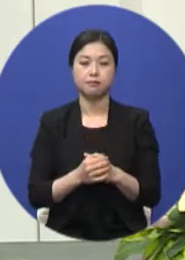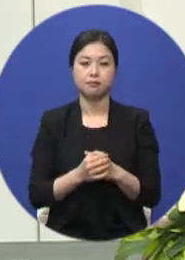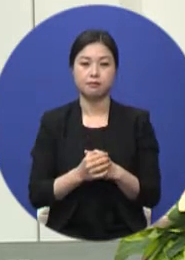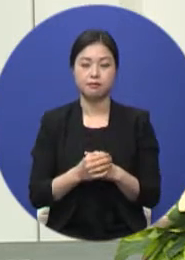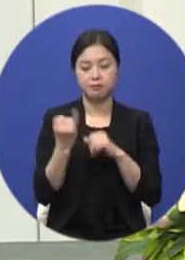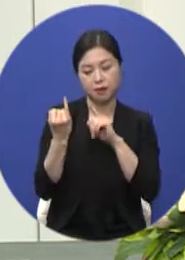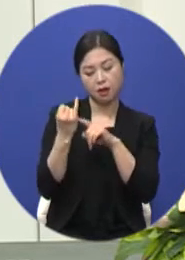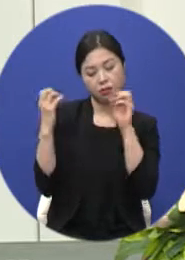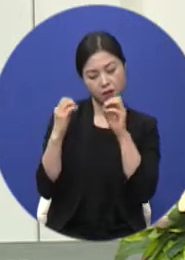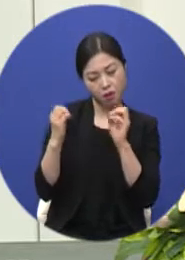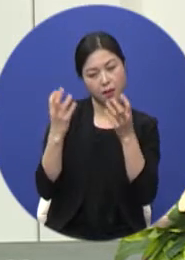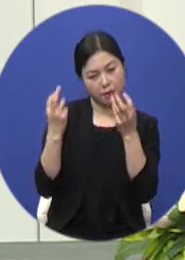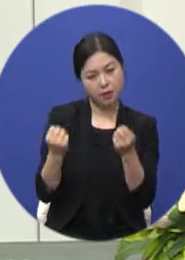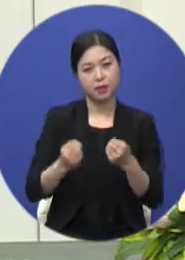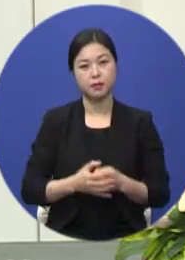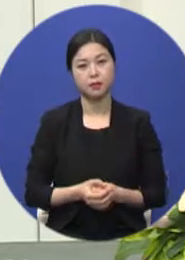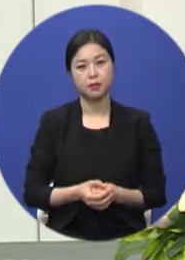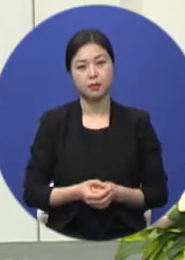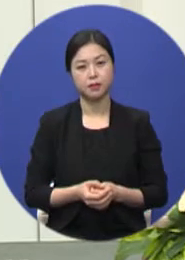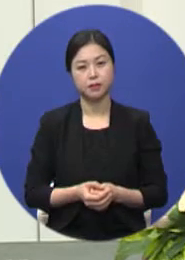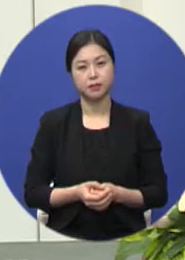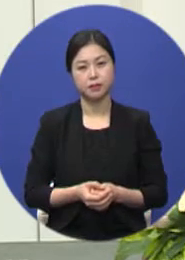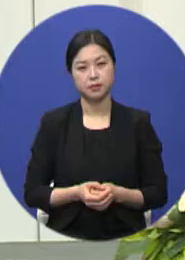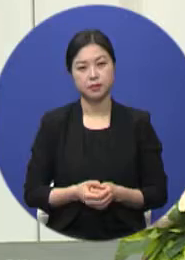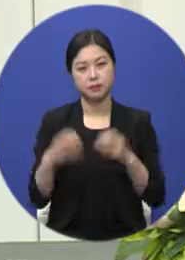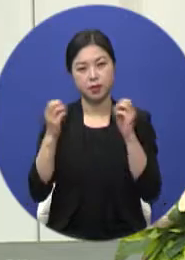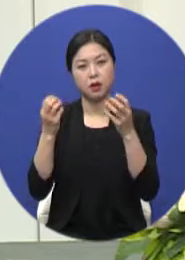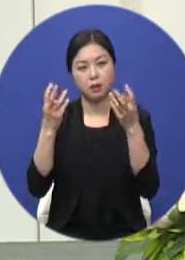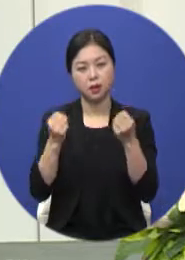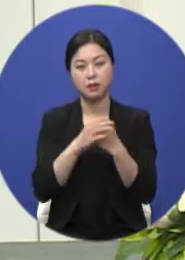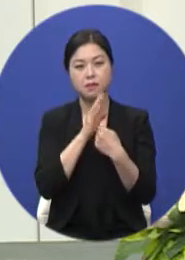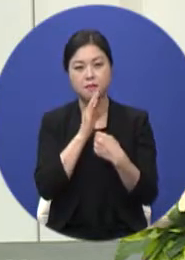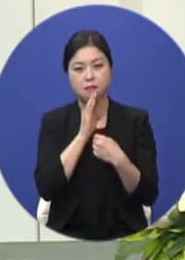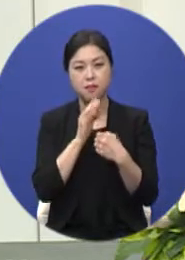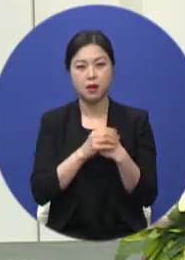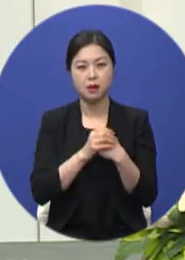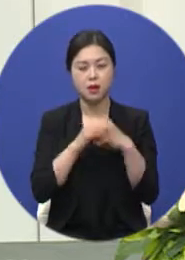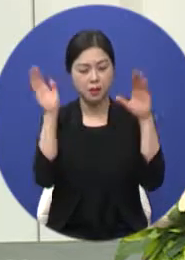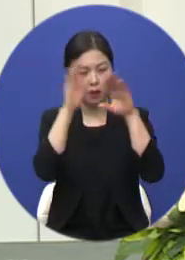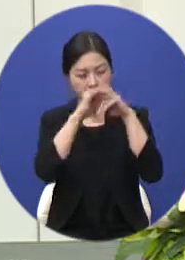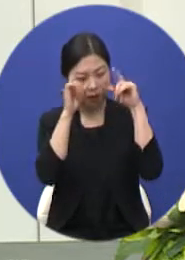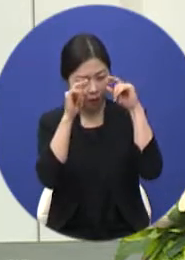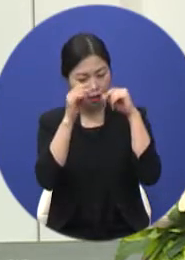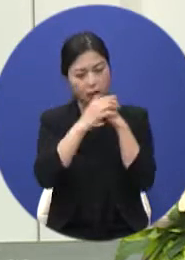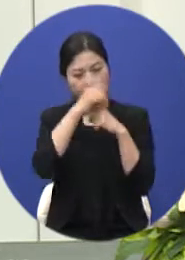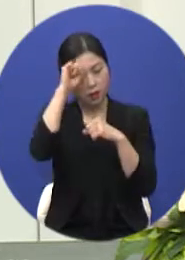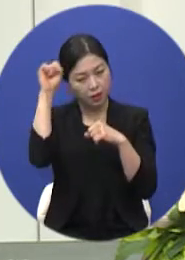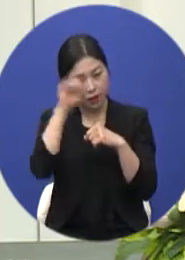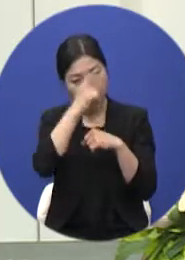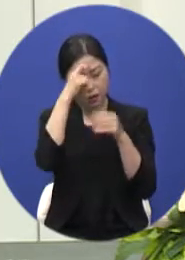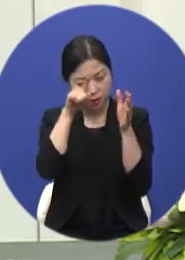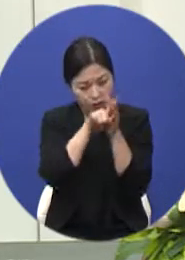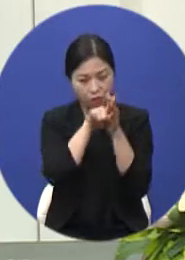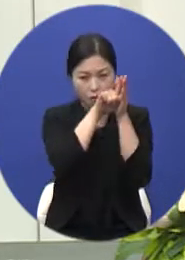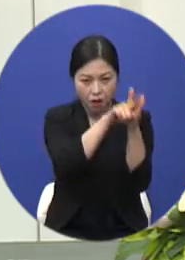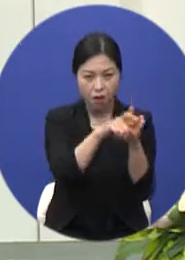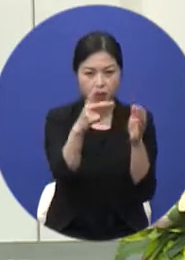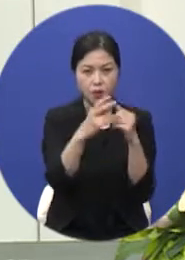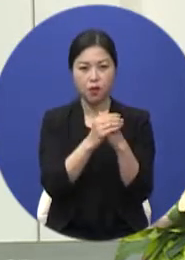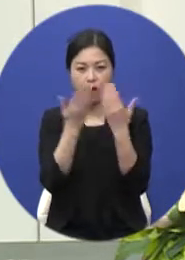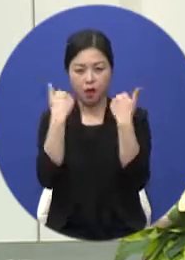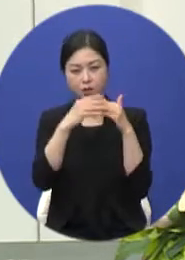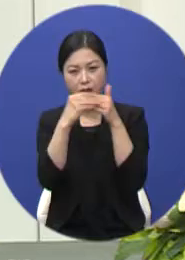대화는 많이 하는 편이고요. 대화는 많이 하시겠네. 그러니까 밤에 잠 못 주무시지, 새벽 기도 가시지, 또 학교 데려다